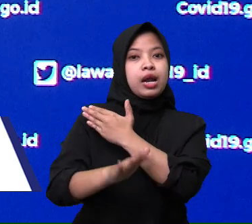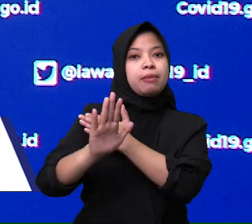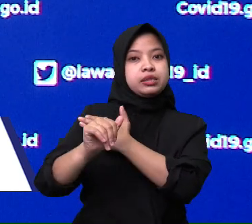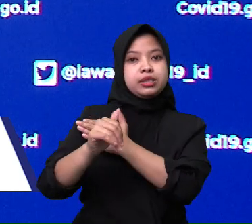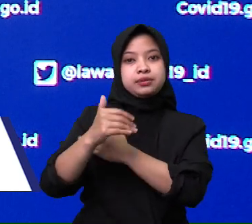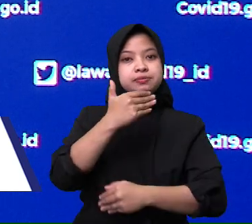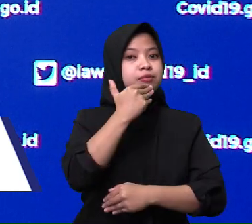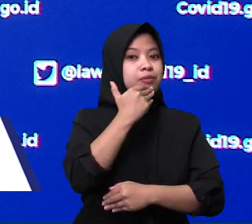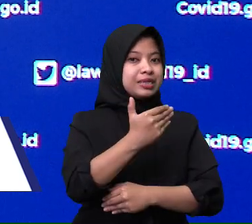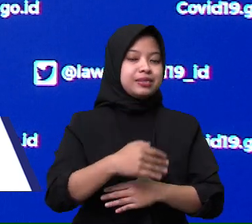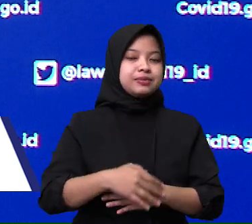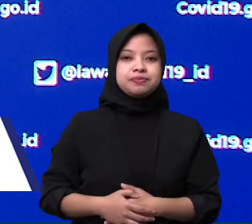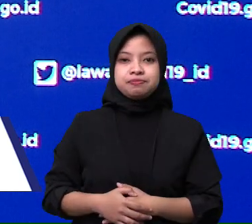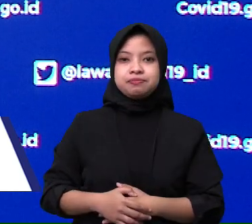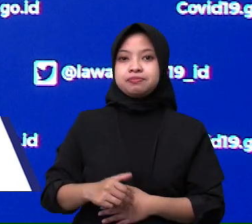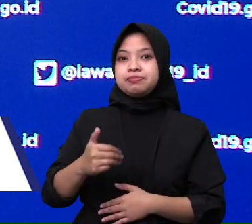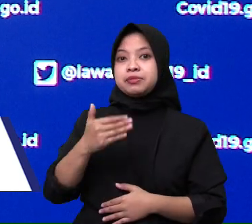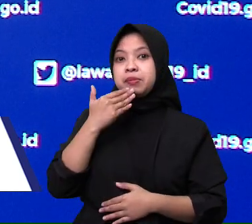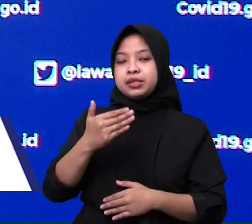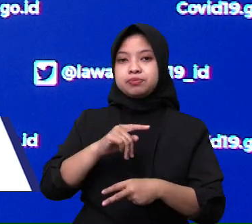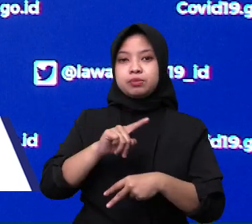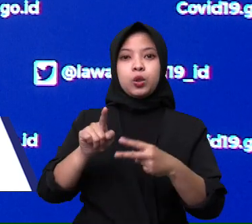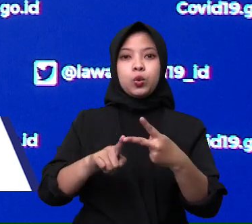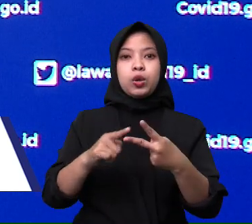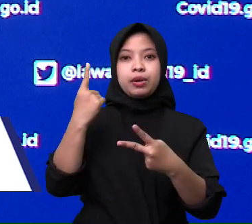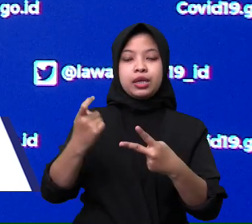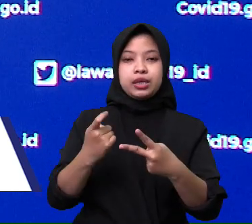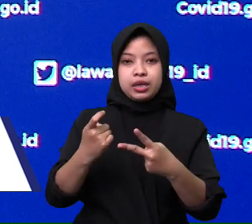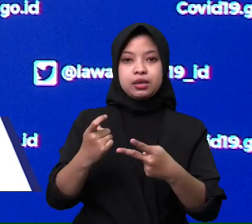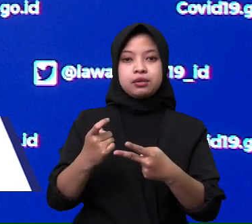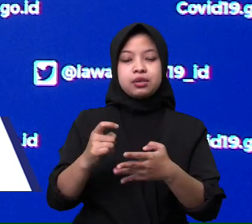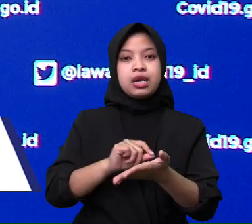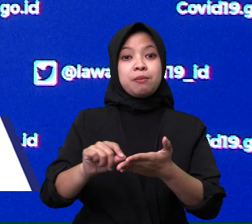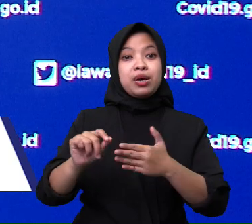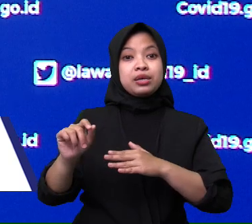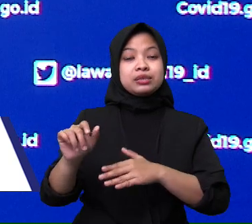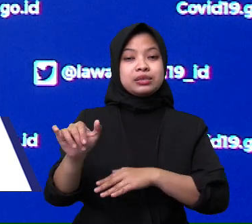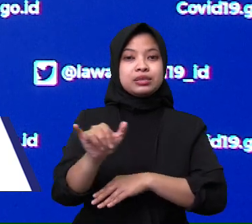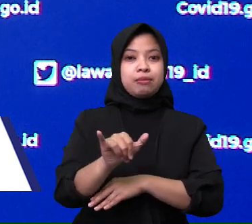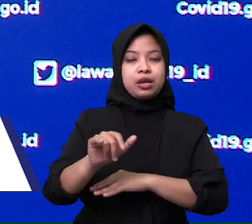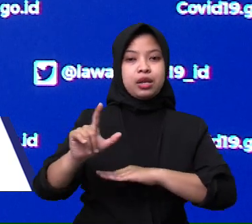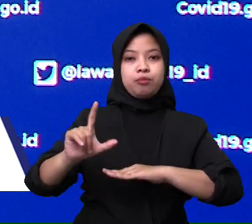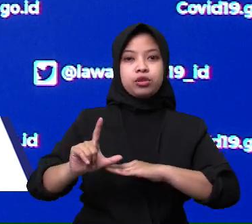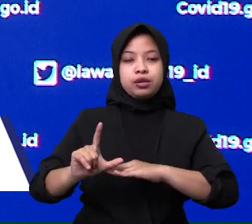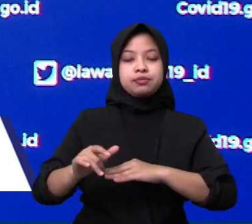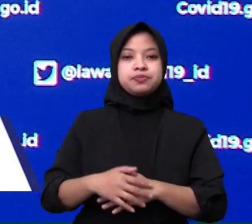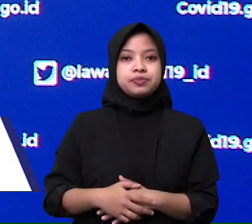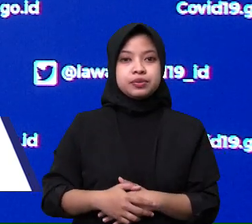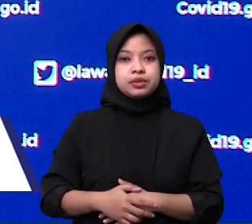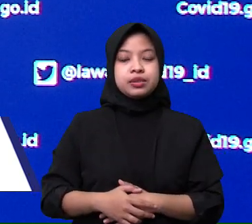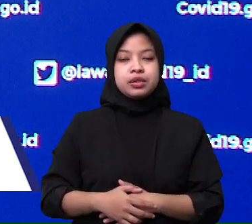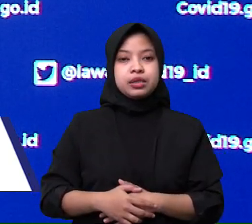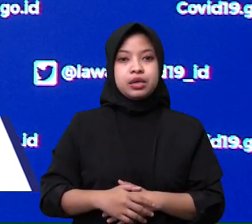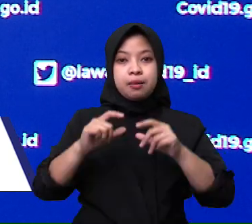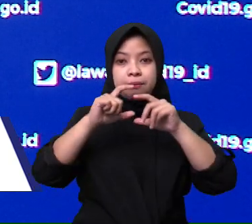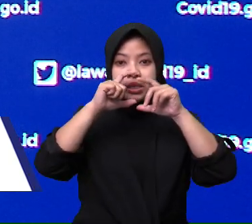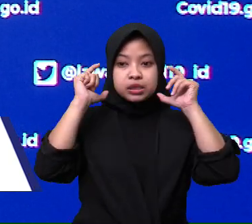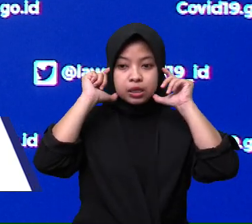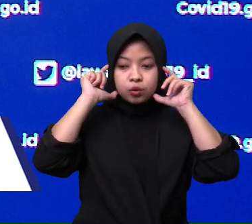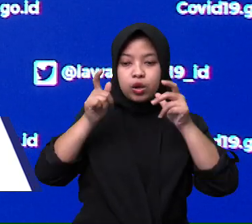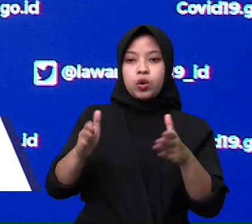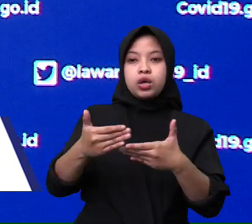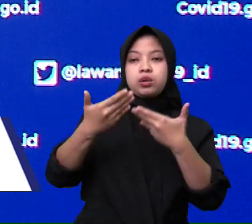kasih. Baik, pertanyaan kedua dari penanya yang sama. Izin update, Prof. Setelah adanya pelonggaran masker di ruang